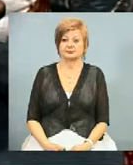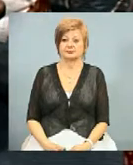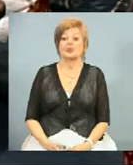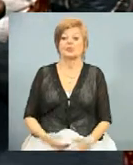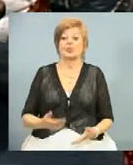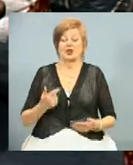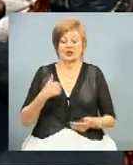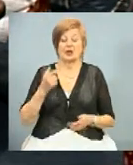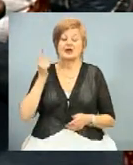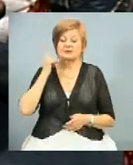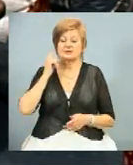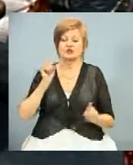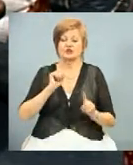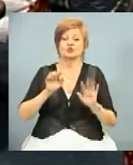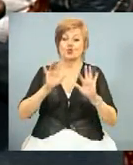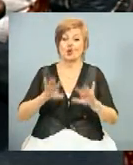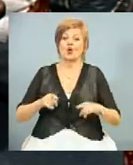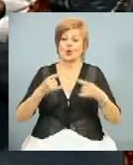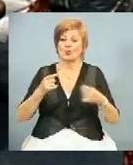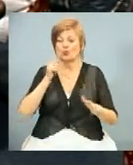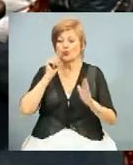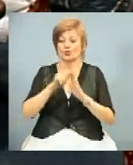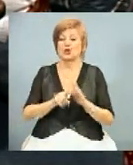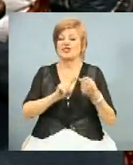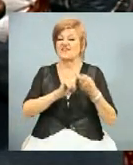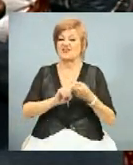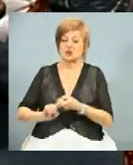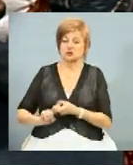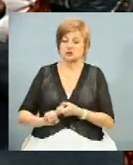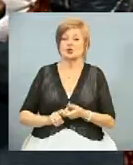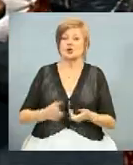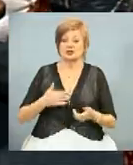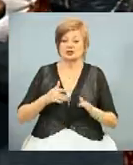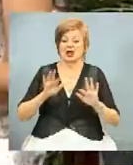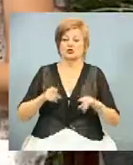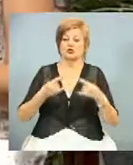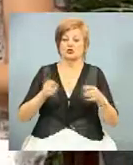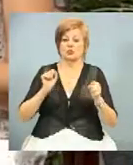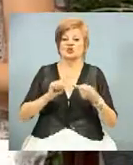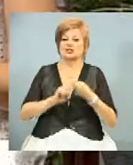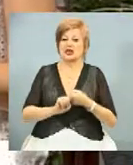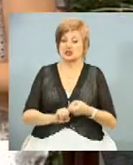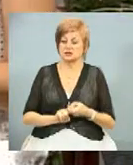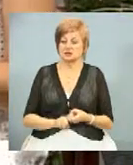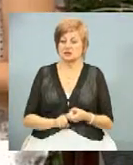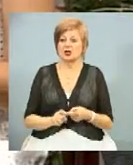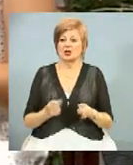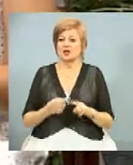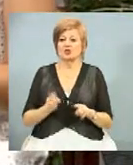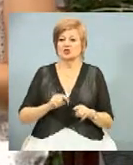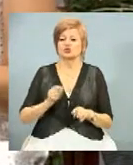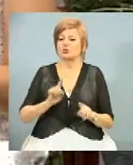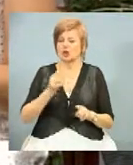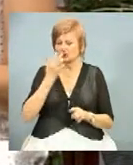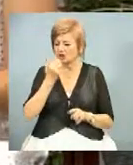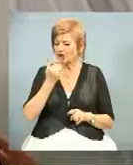Я ще чула, що до комп'ютера можуть пробратися віруси. Ну, тобто наш комп'ютер може якось заразитися ними. Це що, він почне чхати та в нього